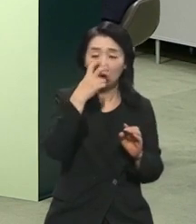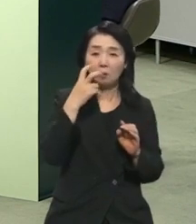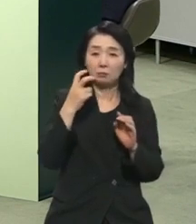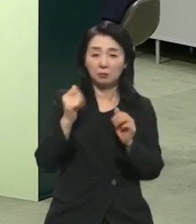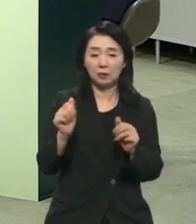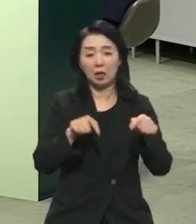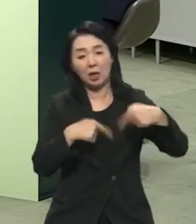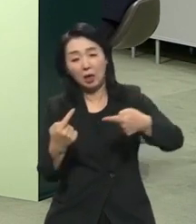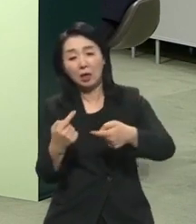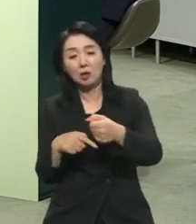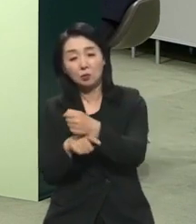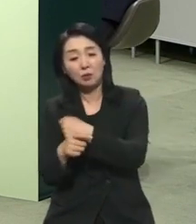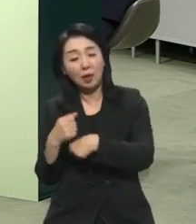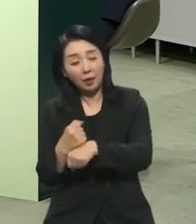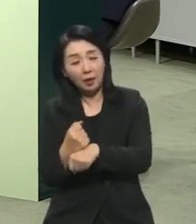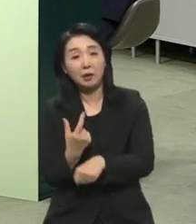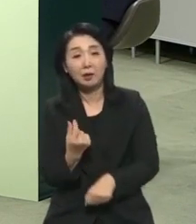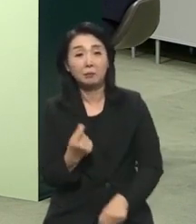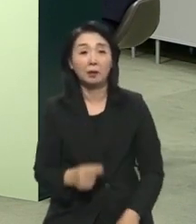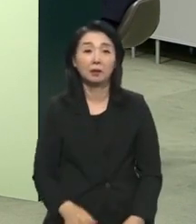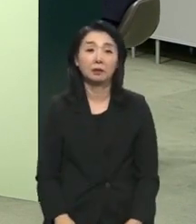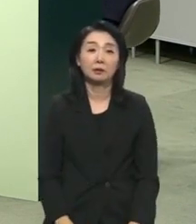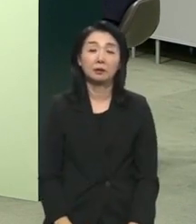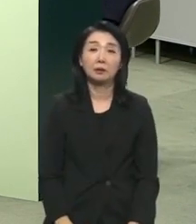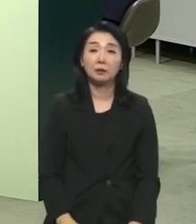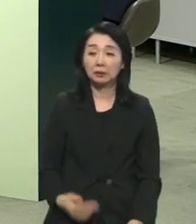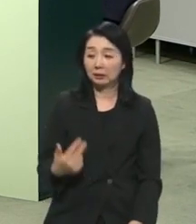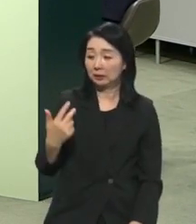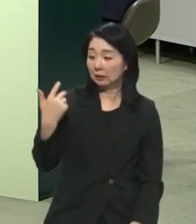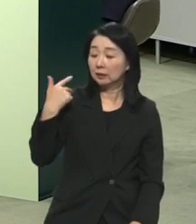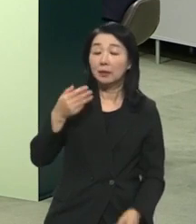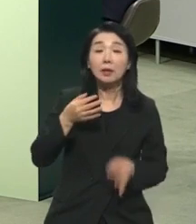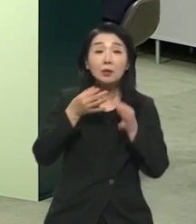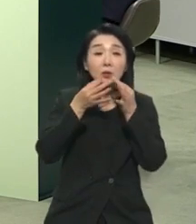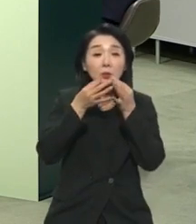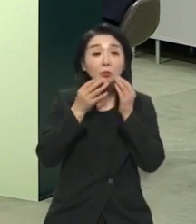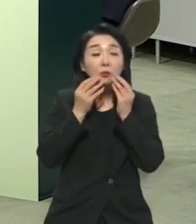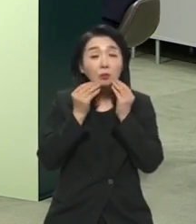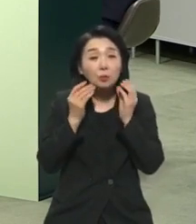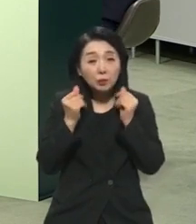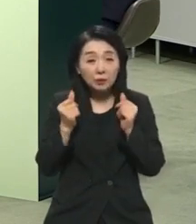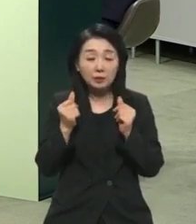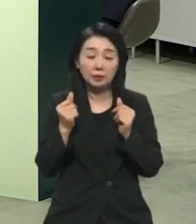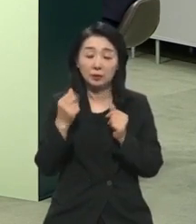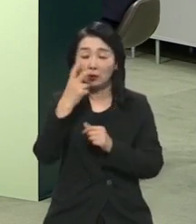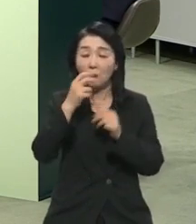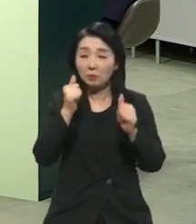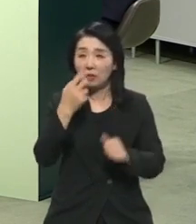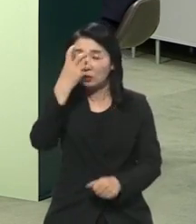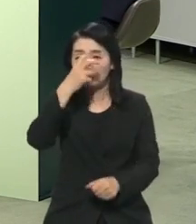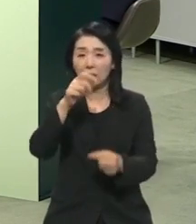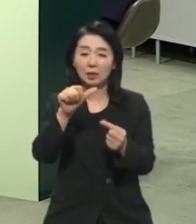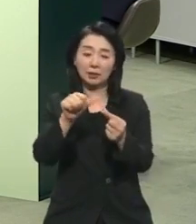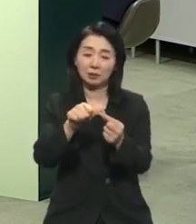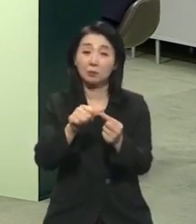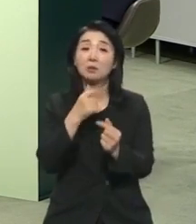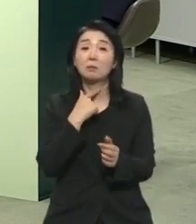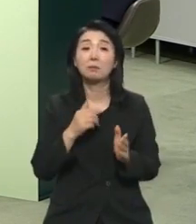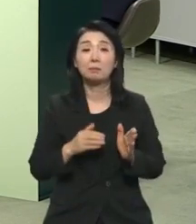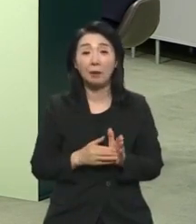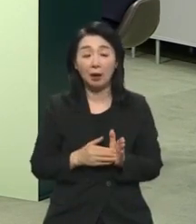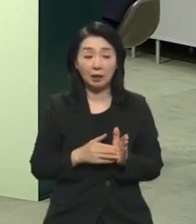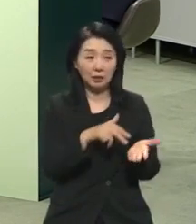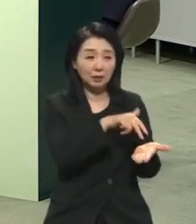조사받겠다 얘기를 했고요 지난주 토요일에도 또 이미 다섯 번째 조사도 받았는데 자 일단이 단식을 바라보는 여의